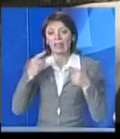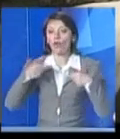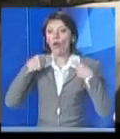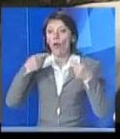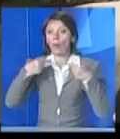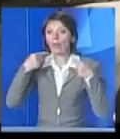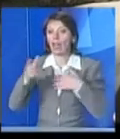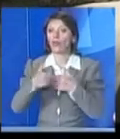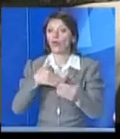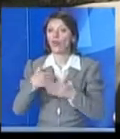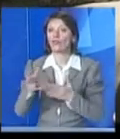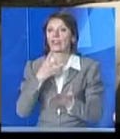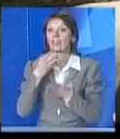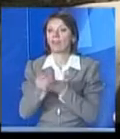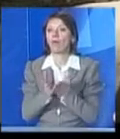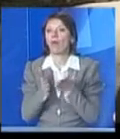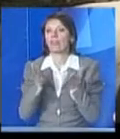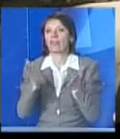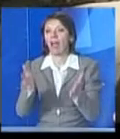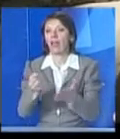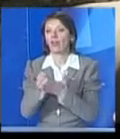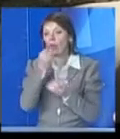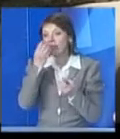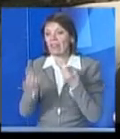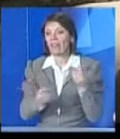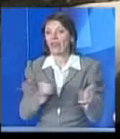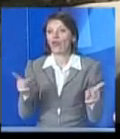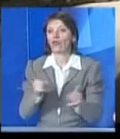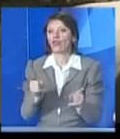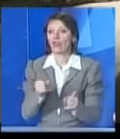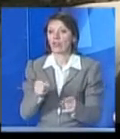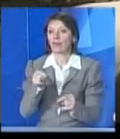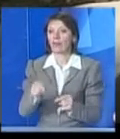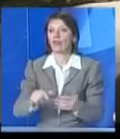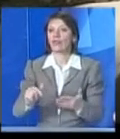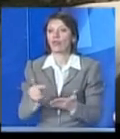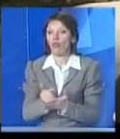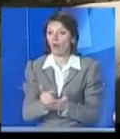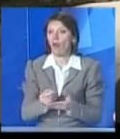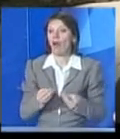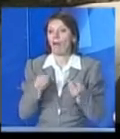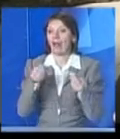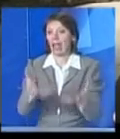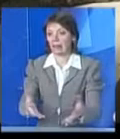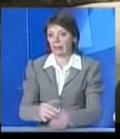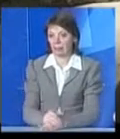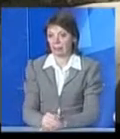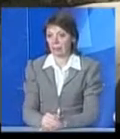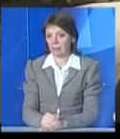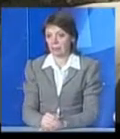гомонять, ручки свої розтягають до світу і щось собі знову гомонять.